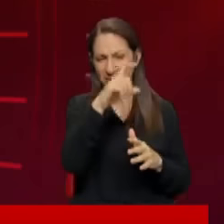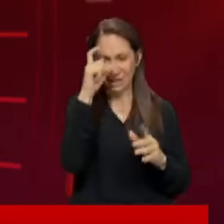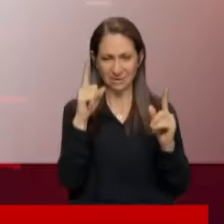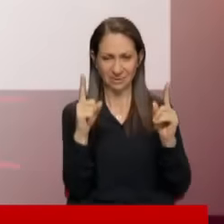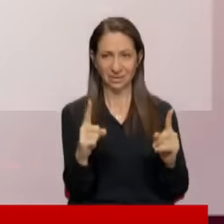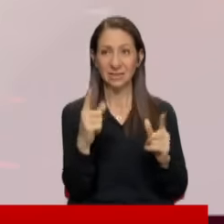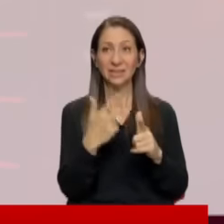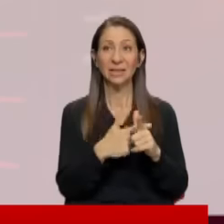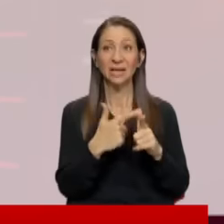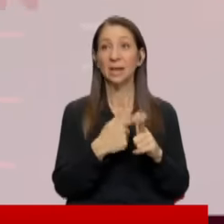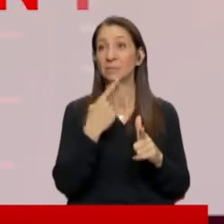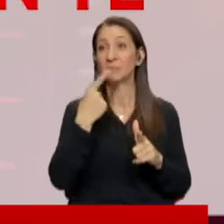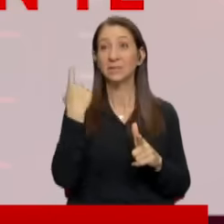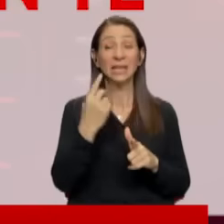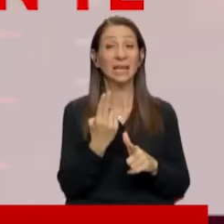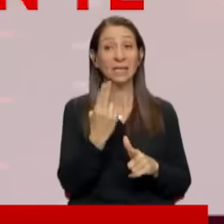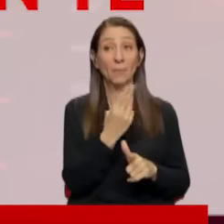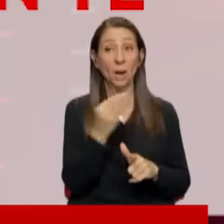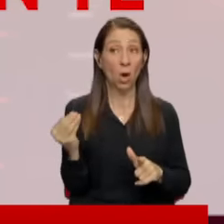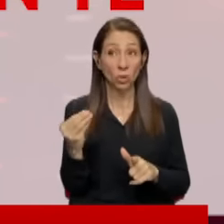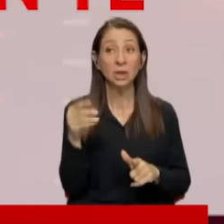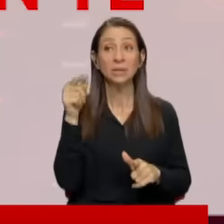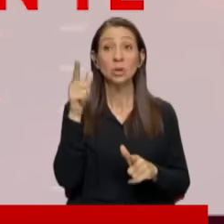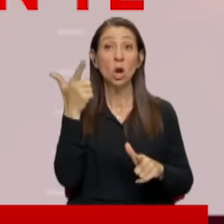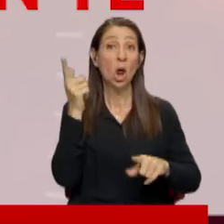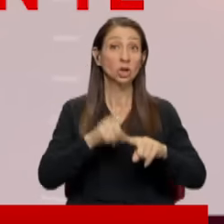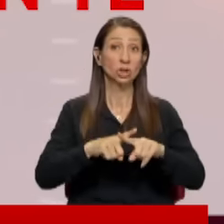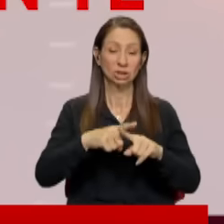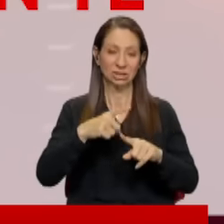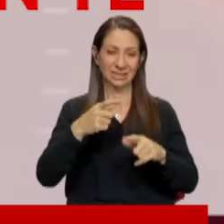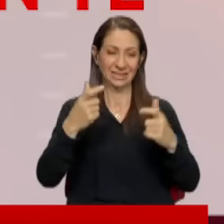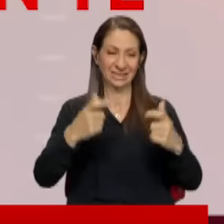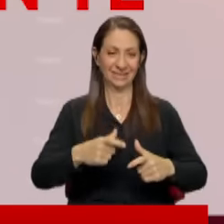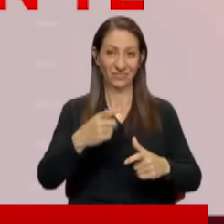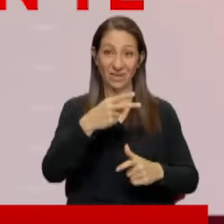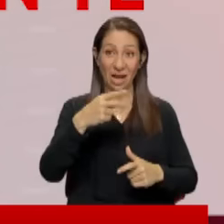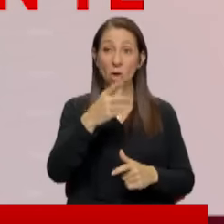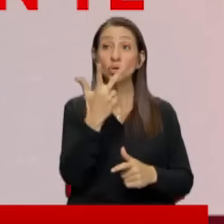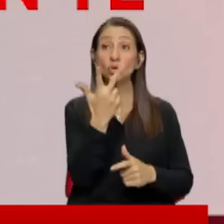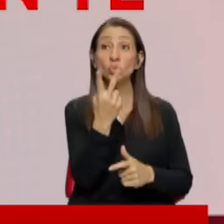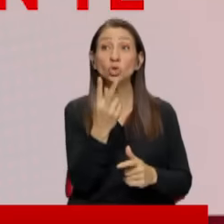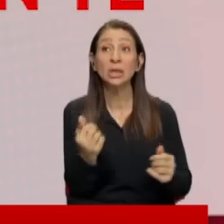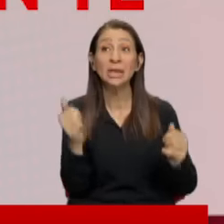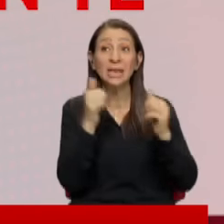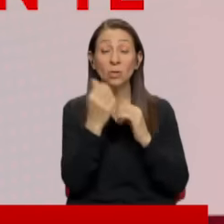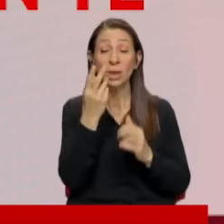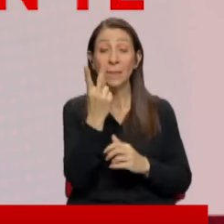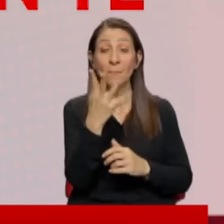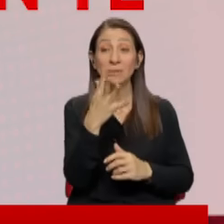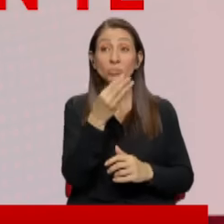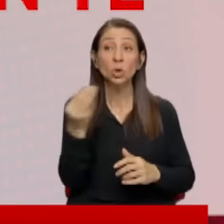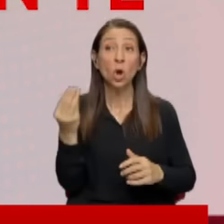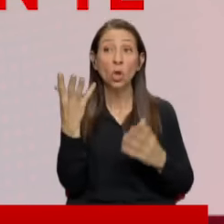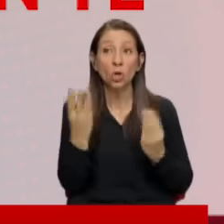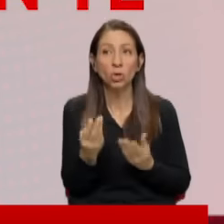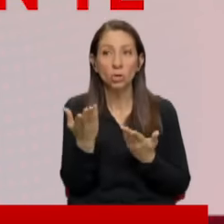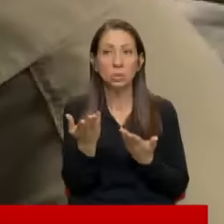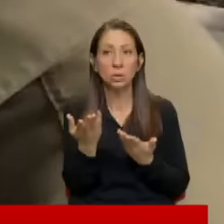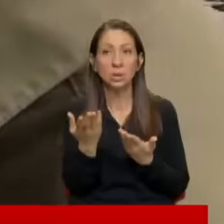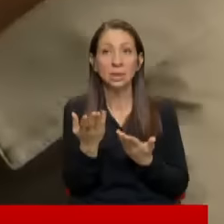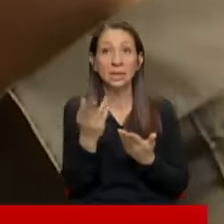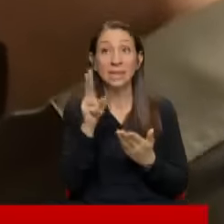sezonu kirası. Geçen yıl 7 milyon liraydı lüks sitedeki bu villanın. 3,5 katına çıktı, 25 milyon liraya